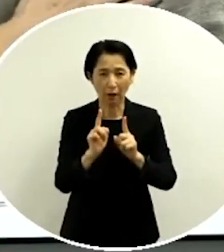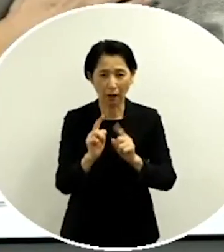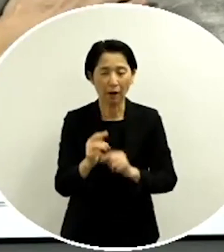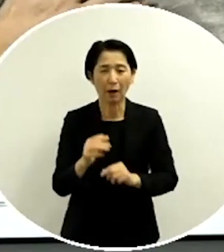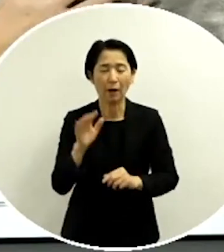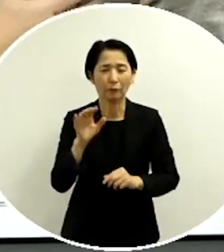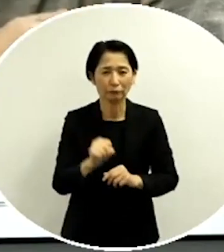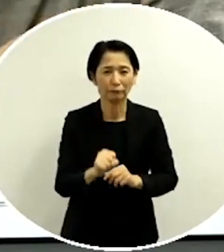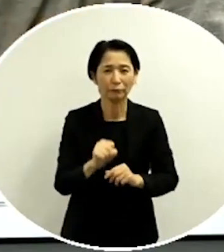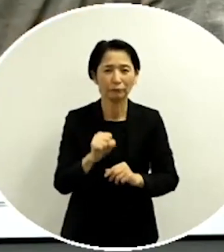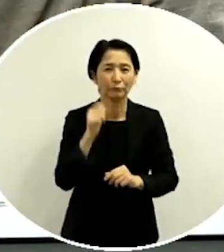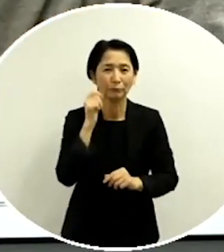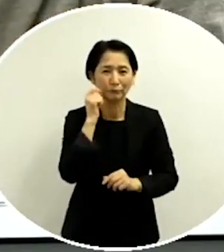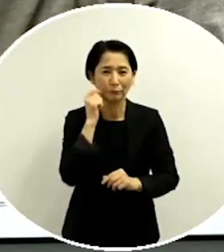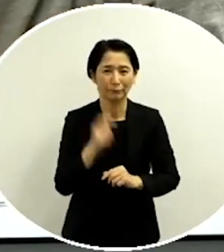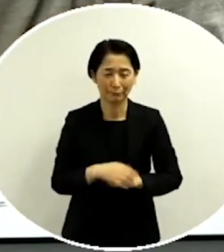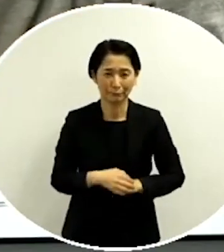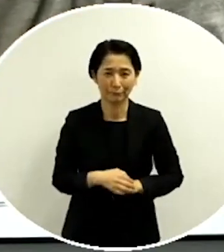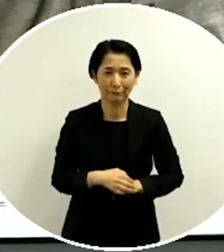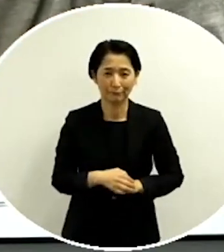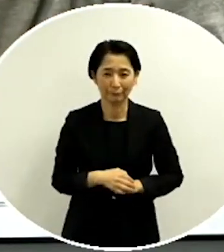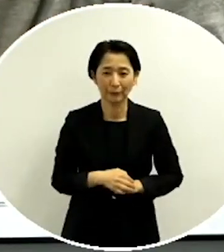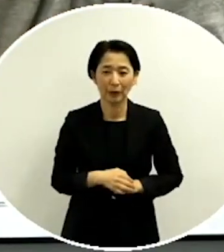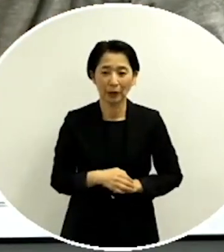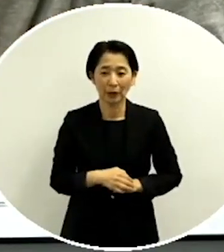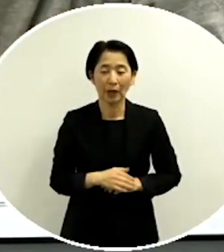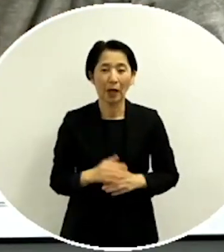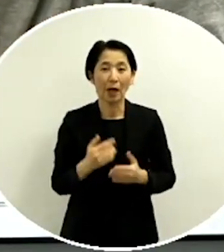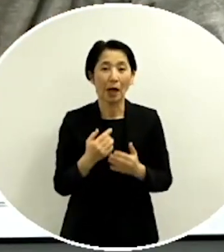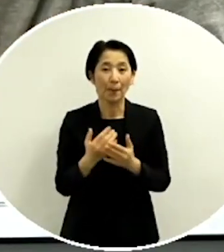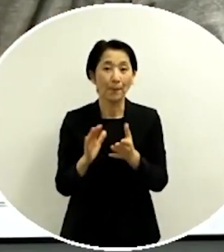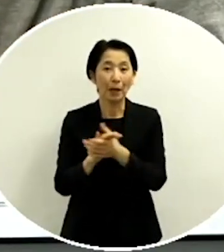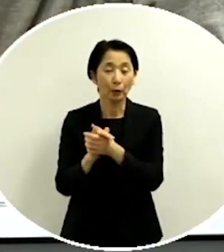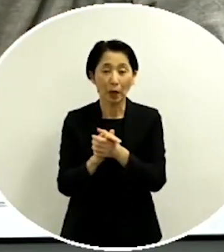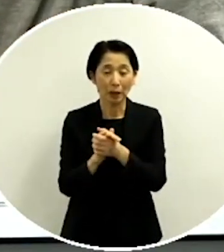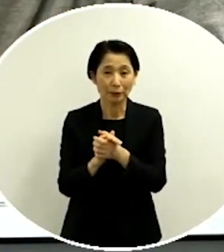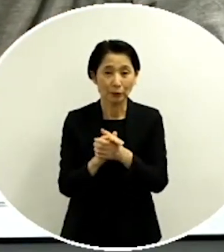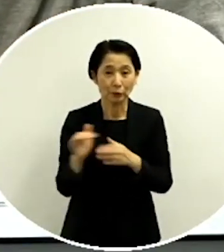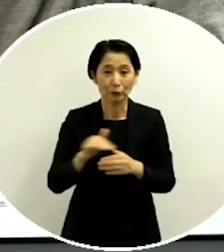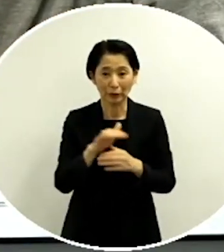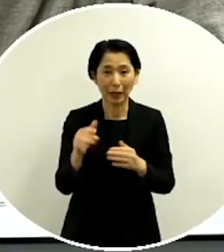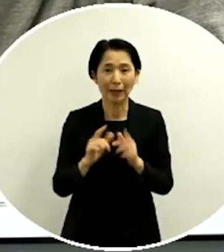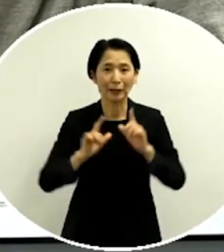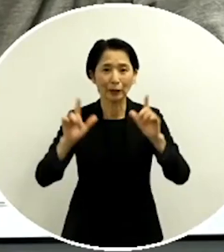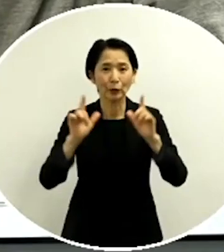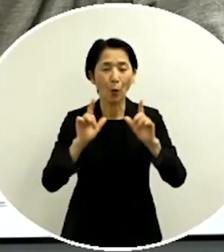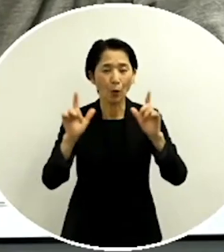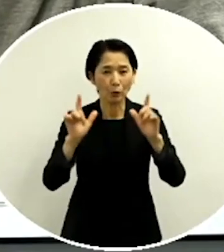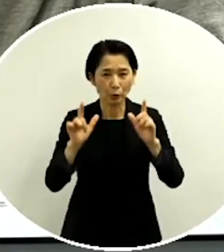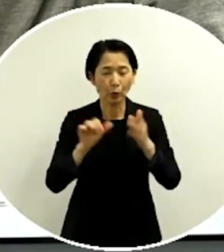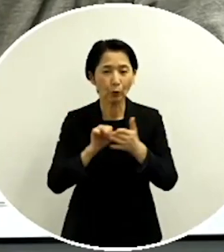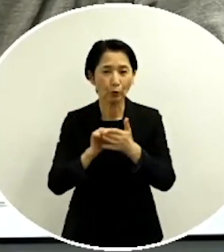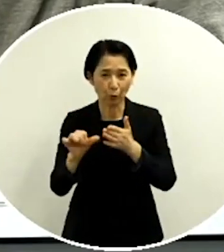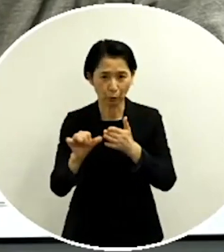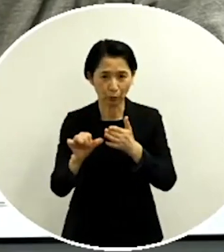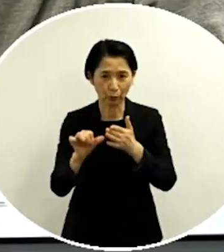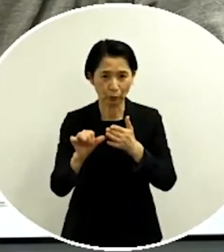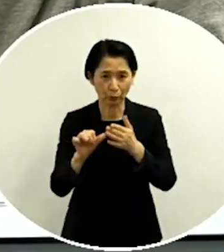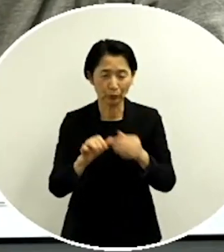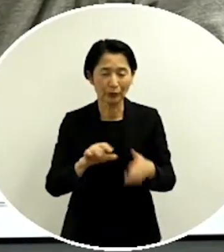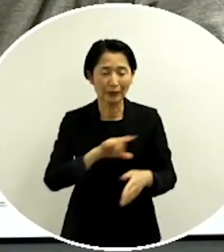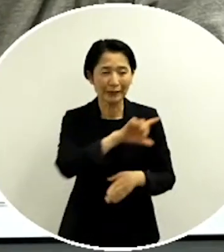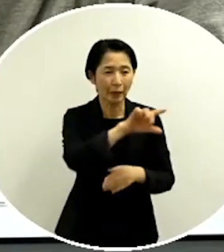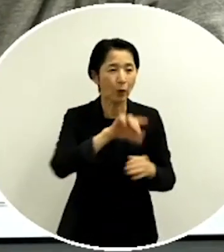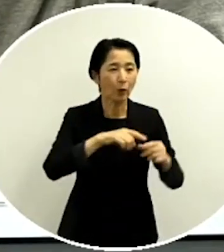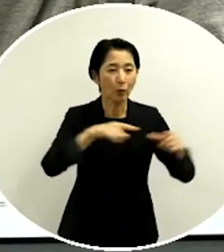先ほど登録が全部もしかしたら全部じゃないかも知れず一部ほとんど東京登録になってしまっていて地域とつながってい